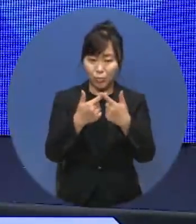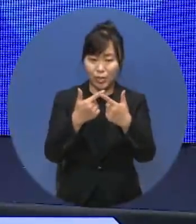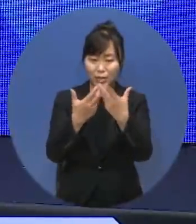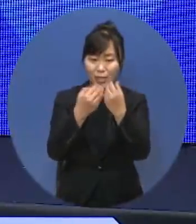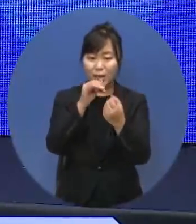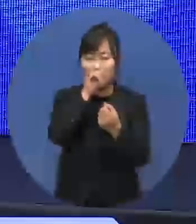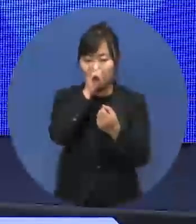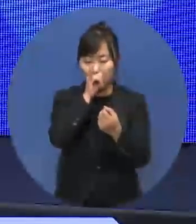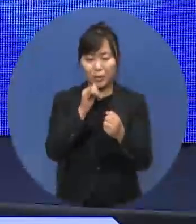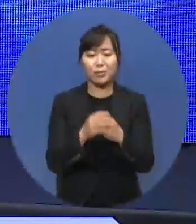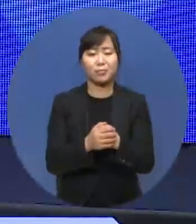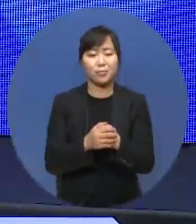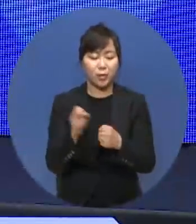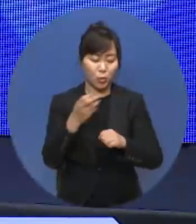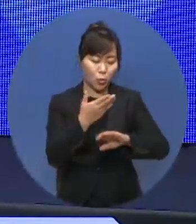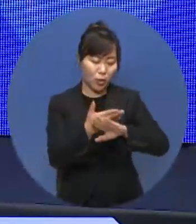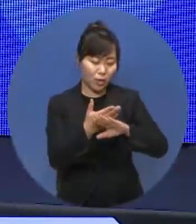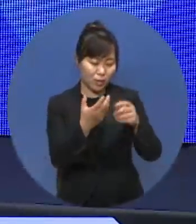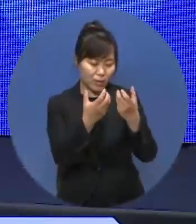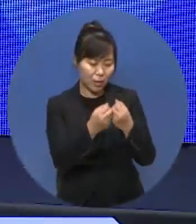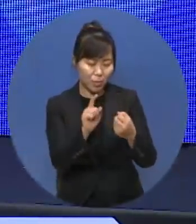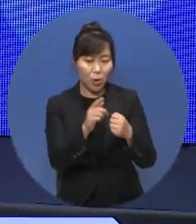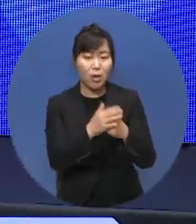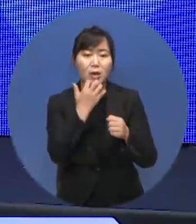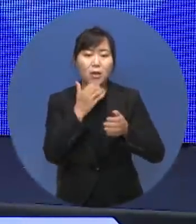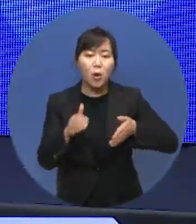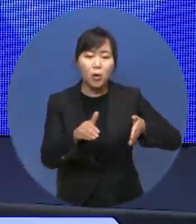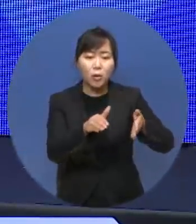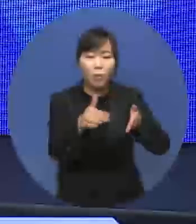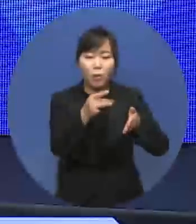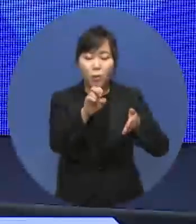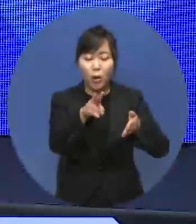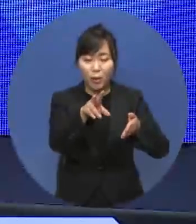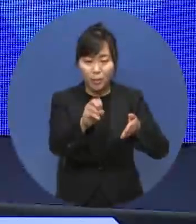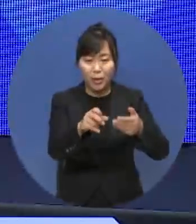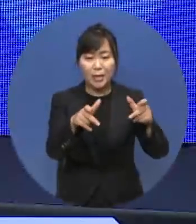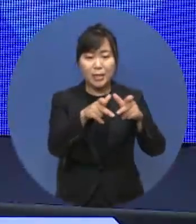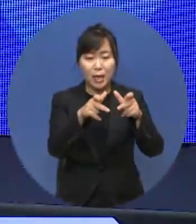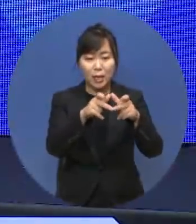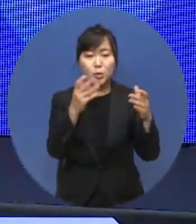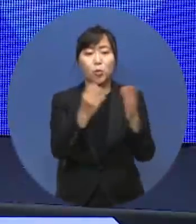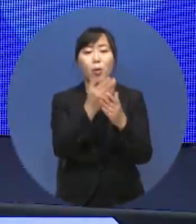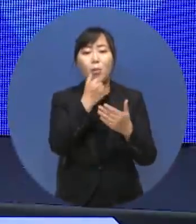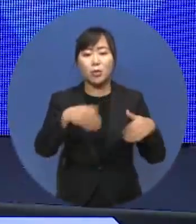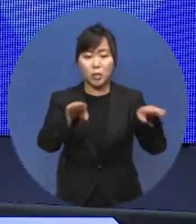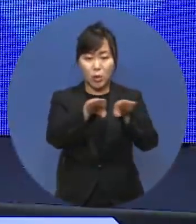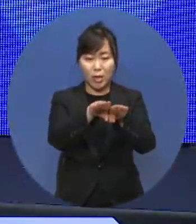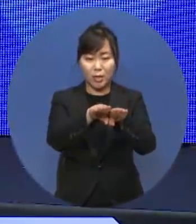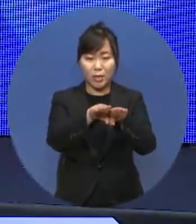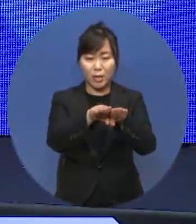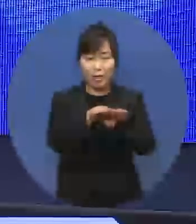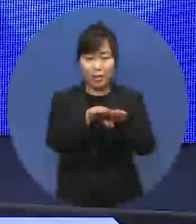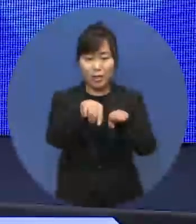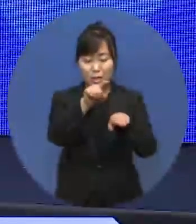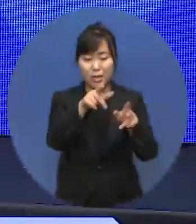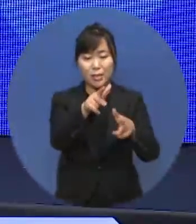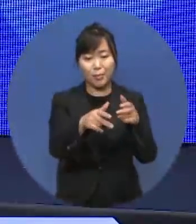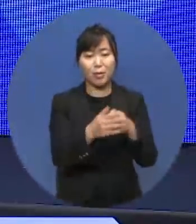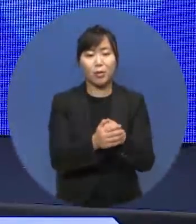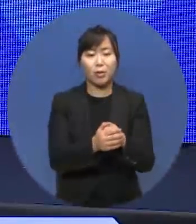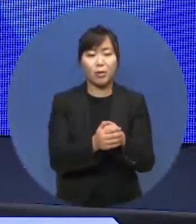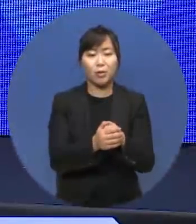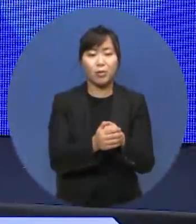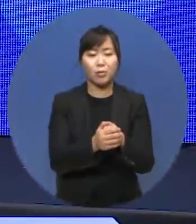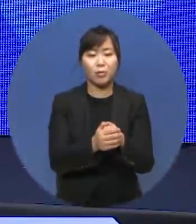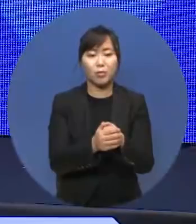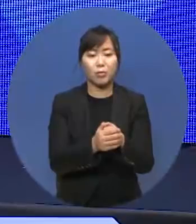사례가 있었고요. 또 다른 사례로는 경기도 광명 장애인 종합복지관에서 하고 있는 사업인데요. 루멘